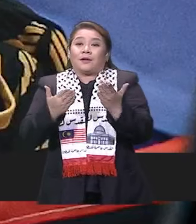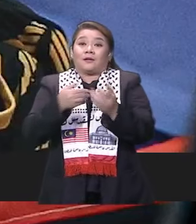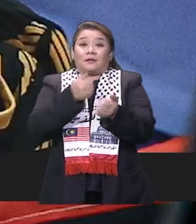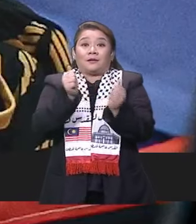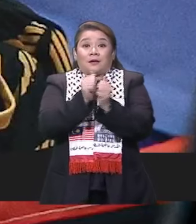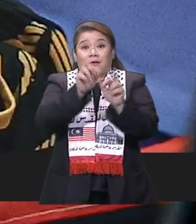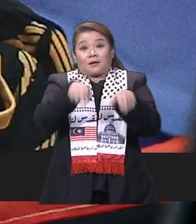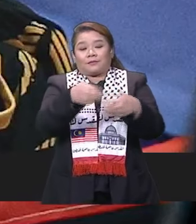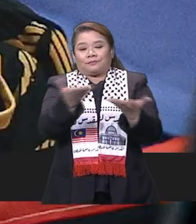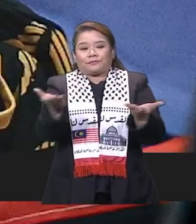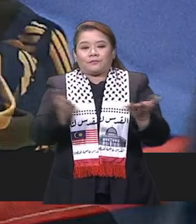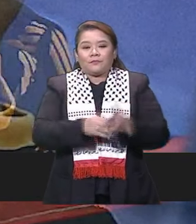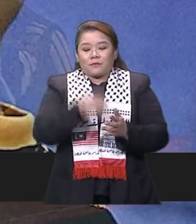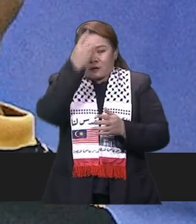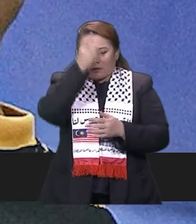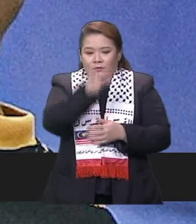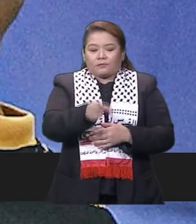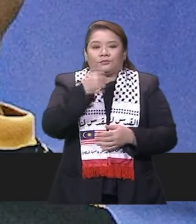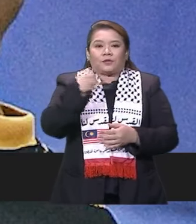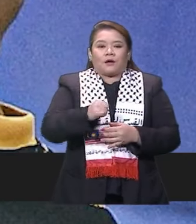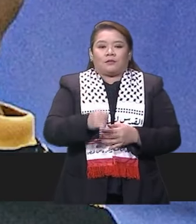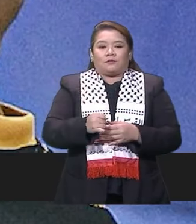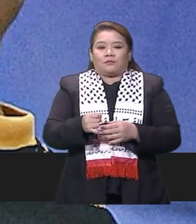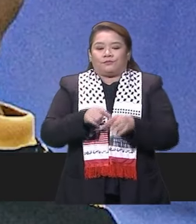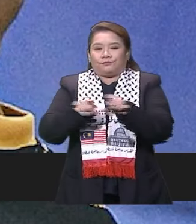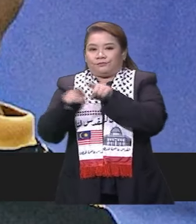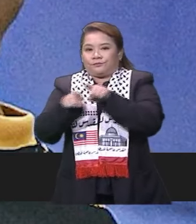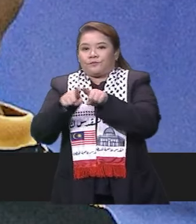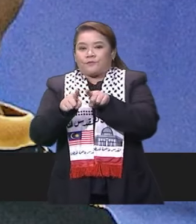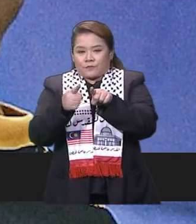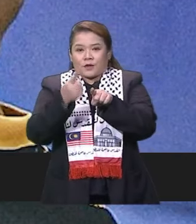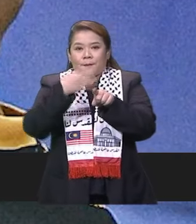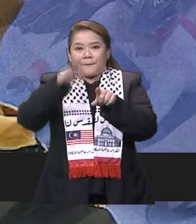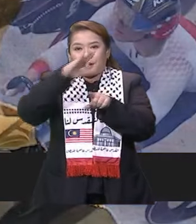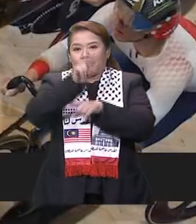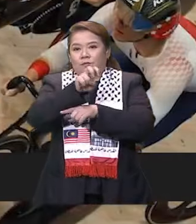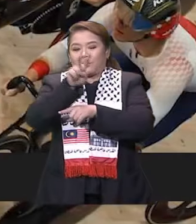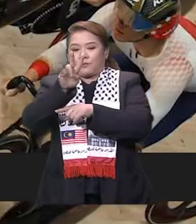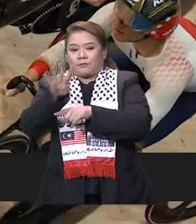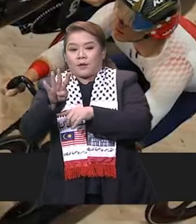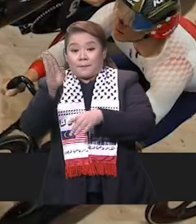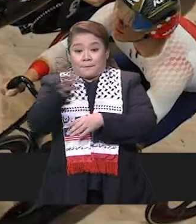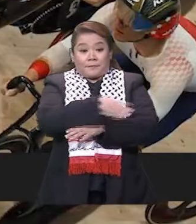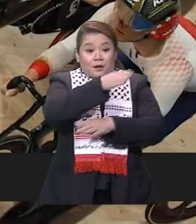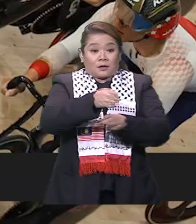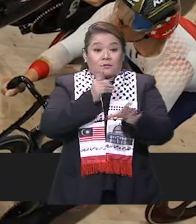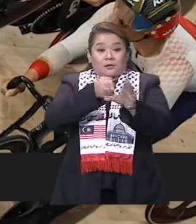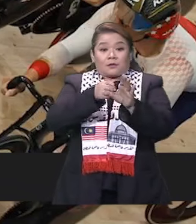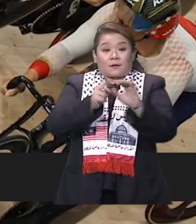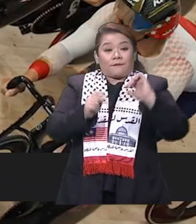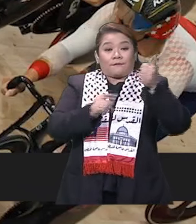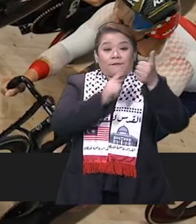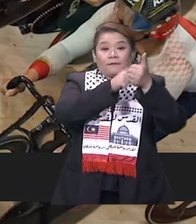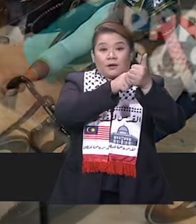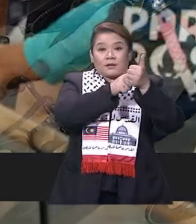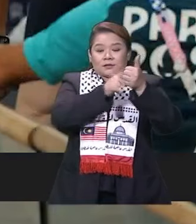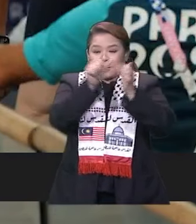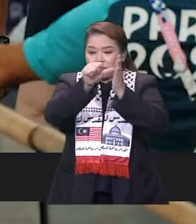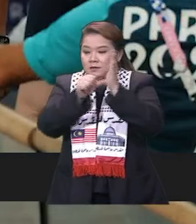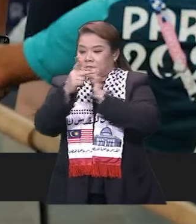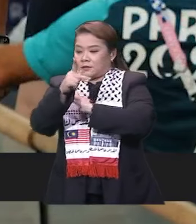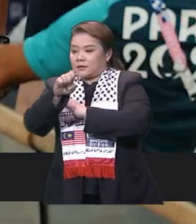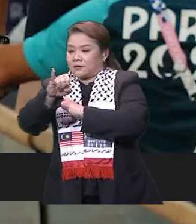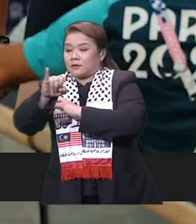Dato' Azizul Hasni tidak dapat meneruskan saingan di Paris 2024 selepas dibatalkan penyertaan pada pusingan pertama acara Kirin